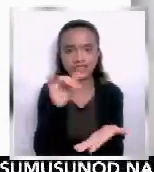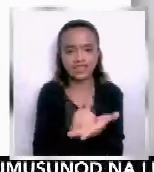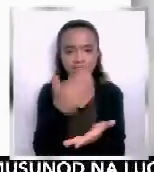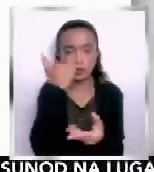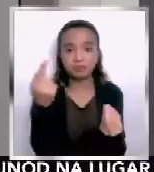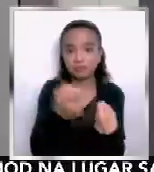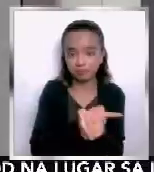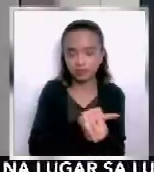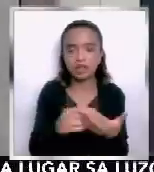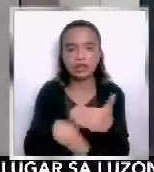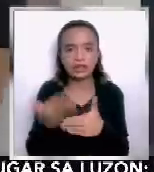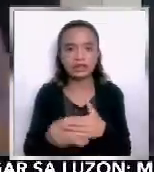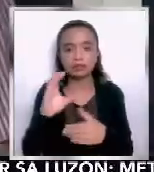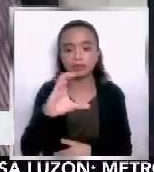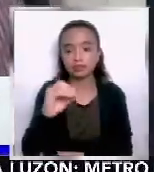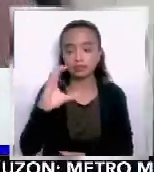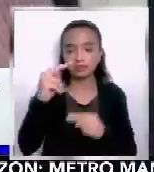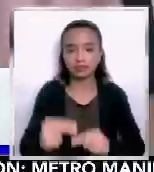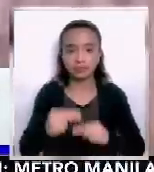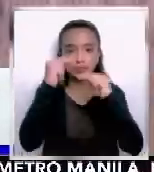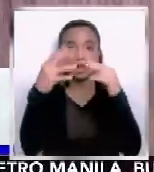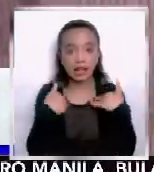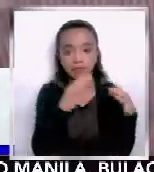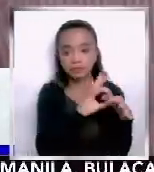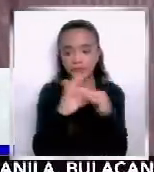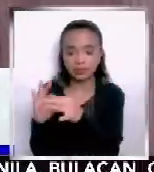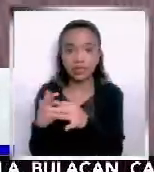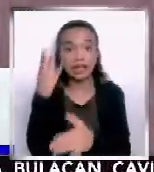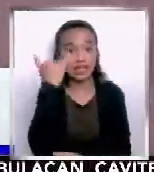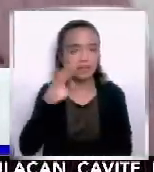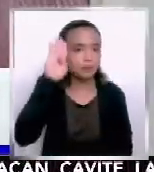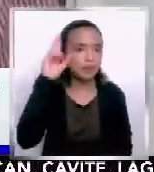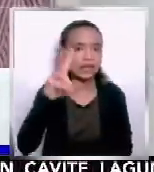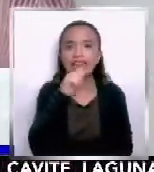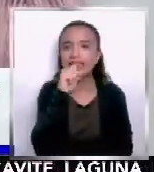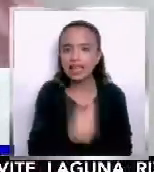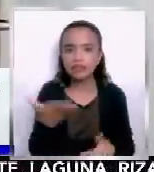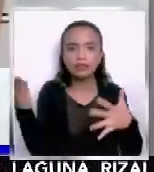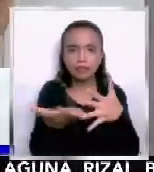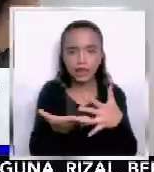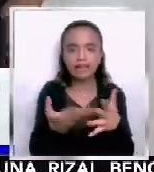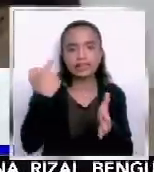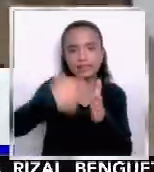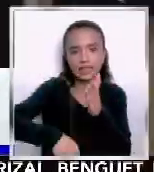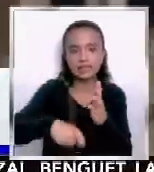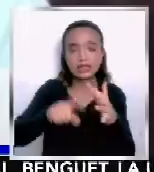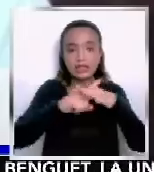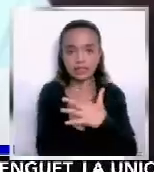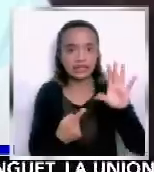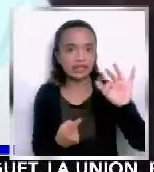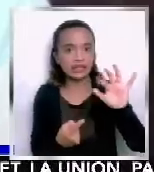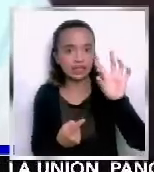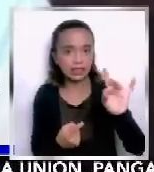certificate of candidacy niya. Ito ay may kinalaman sa di pagka-file ni Bongbong Marcos ng income tax return mula 1982 hanggang 1985.